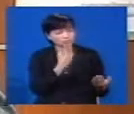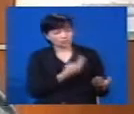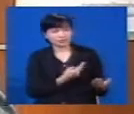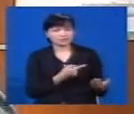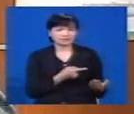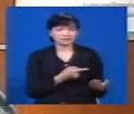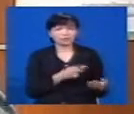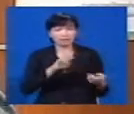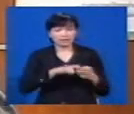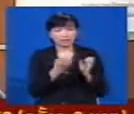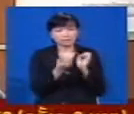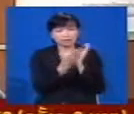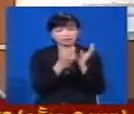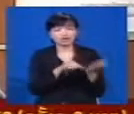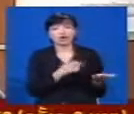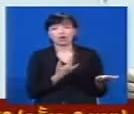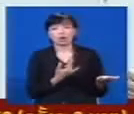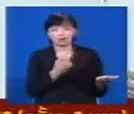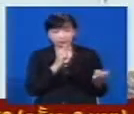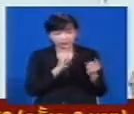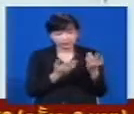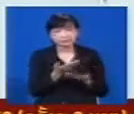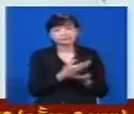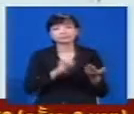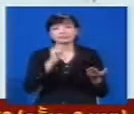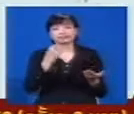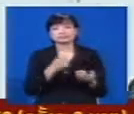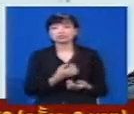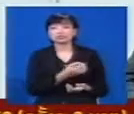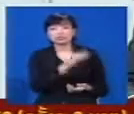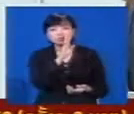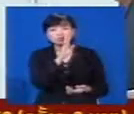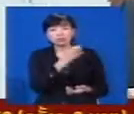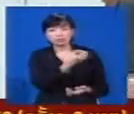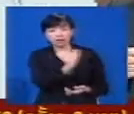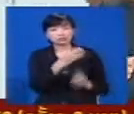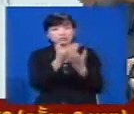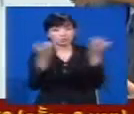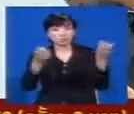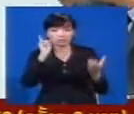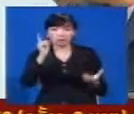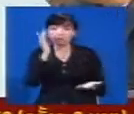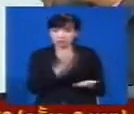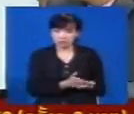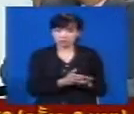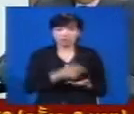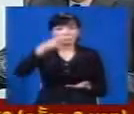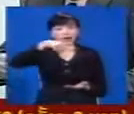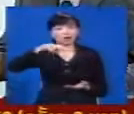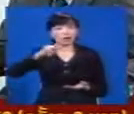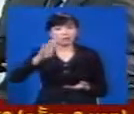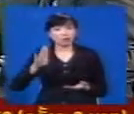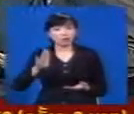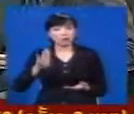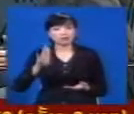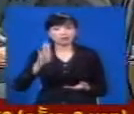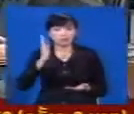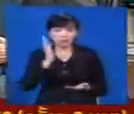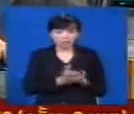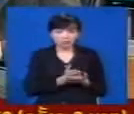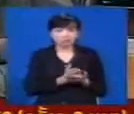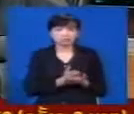ขเนี่ยมันเกิดขึ้นไม่ได้ ไม่ได้ คือวันนี้ถ้าบอกว่าต้องหยุดแก้รัฐธรรมนูญถอนพรบ.นิรโทษกรรม มันก็ทำให้เดินหน้าไม่ได้ฝ่าย